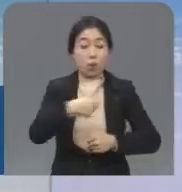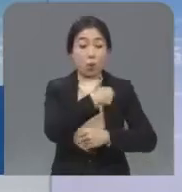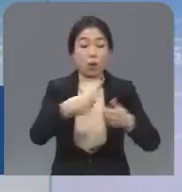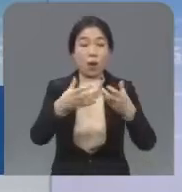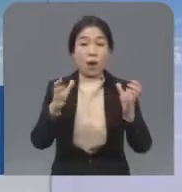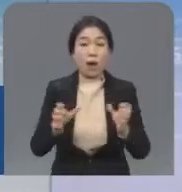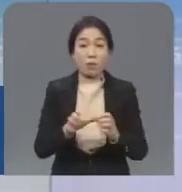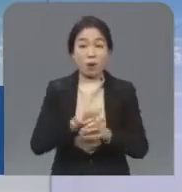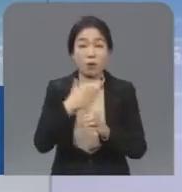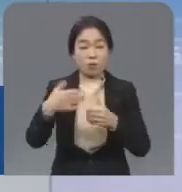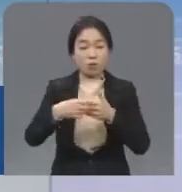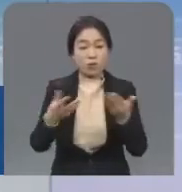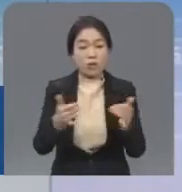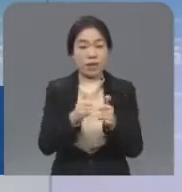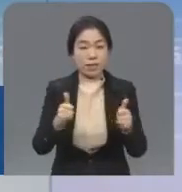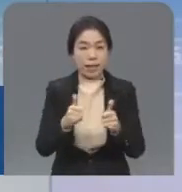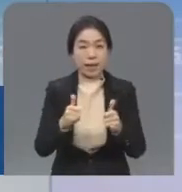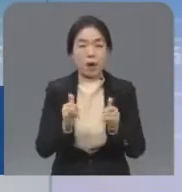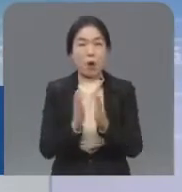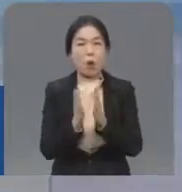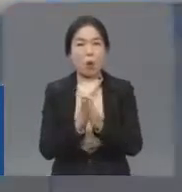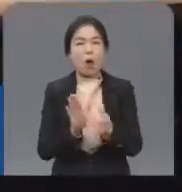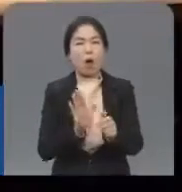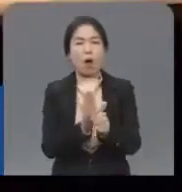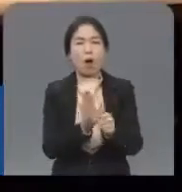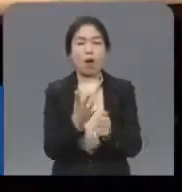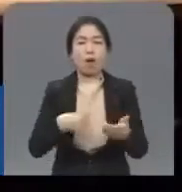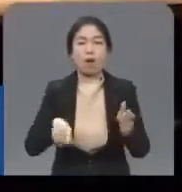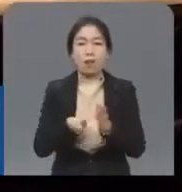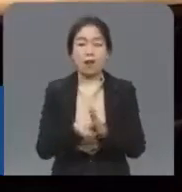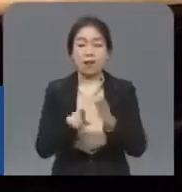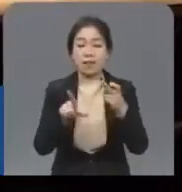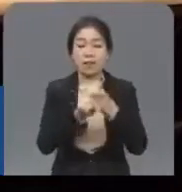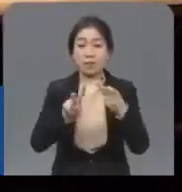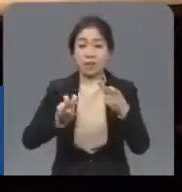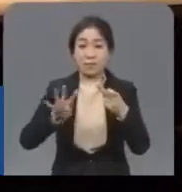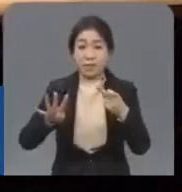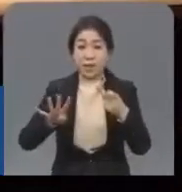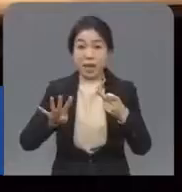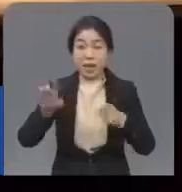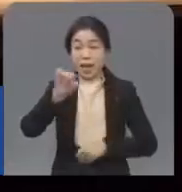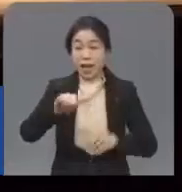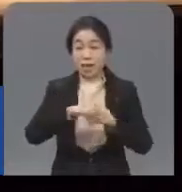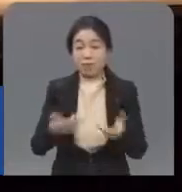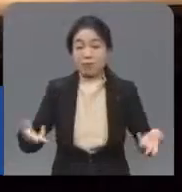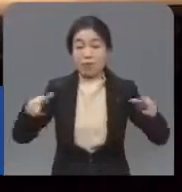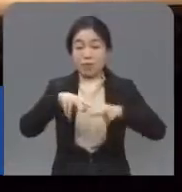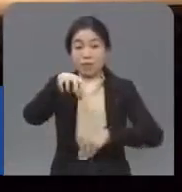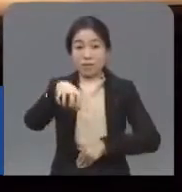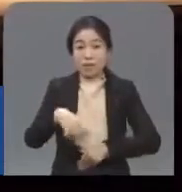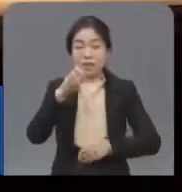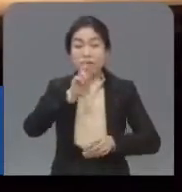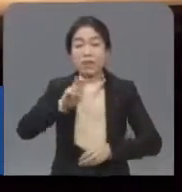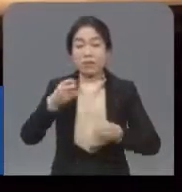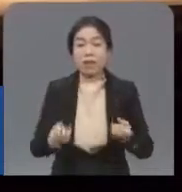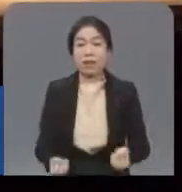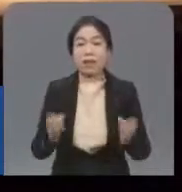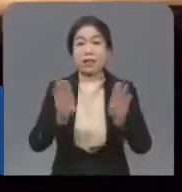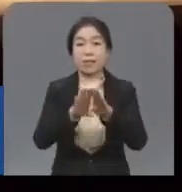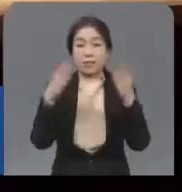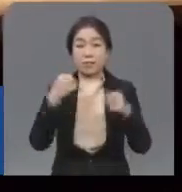광주시립교향악단이 코로나19 의료진을 응원하기 위해서 오는 24일 국립아시아문화전당에서 송년음악회를